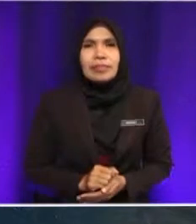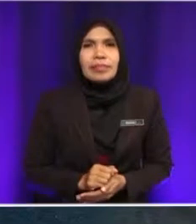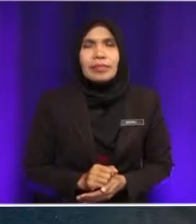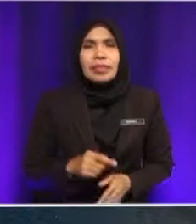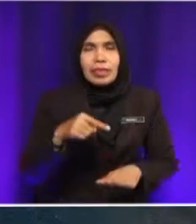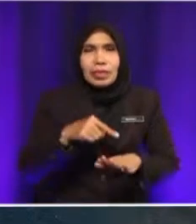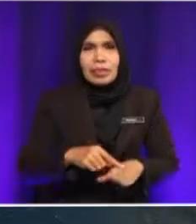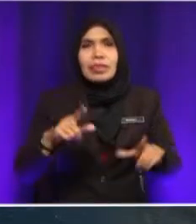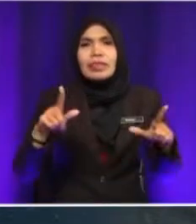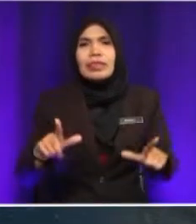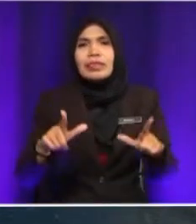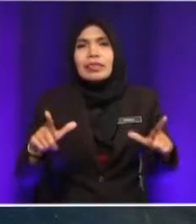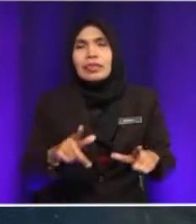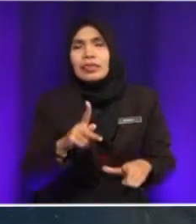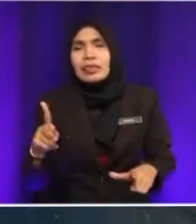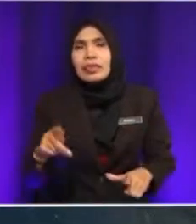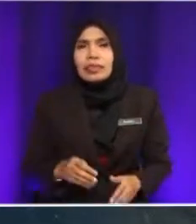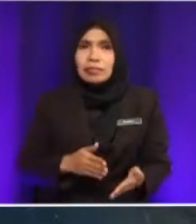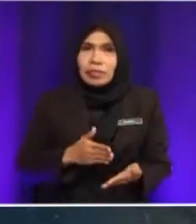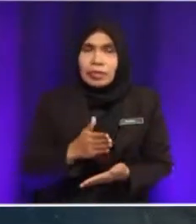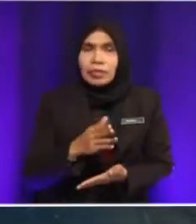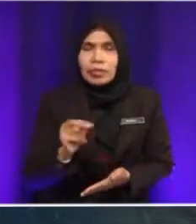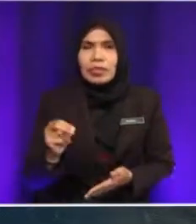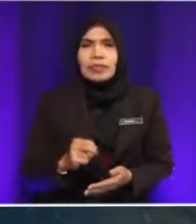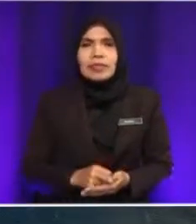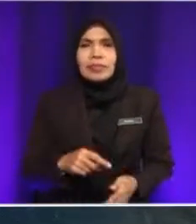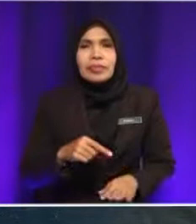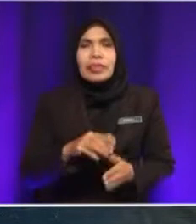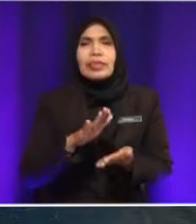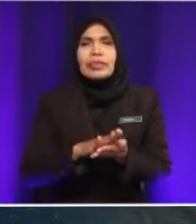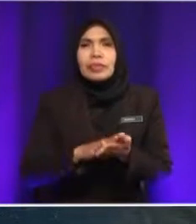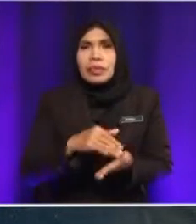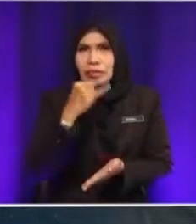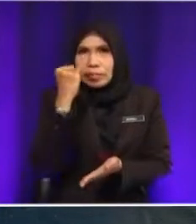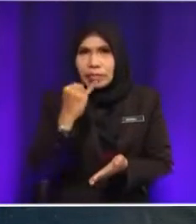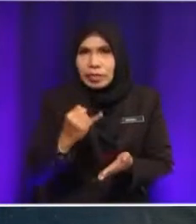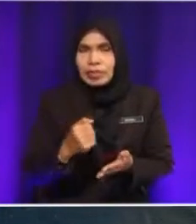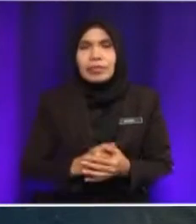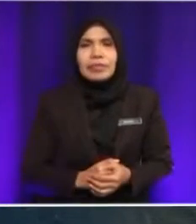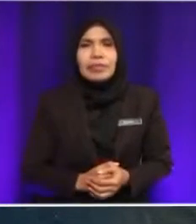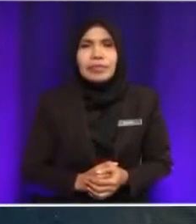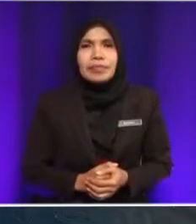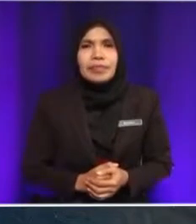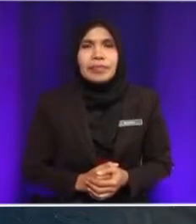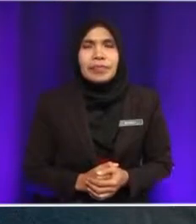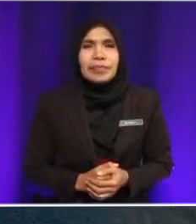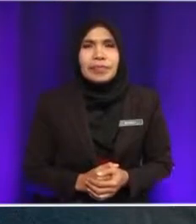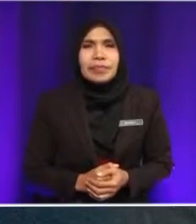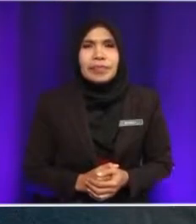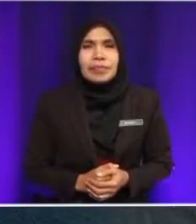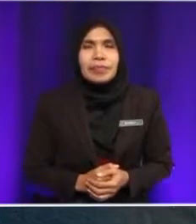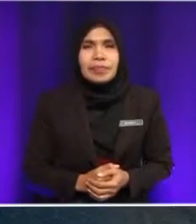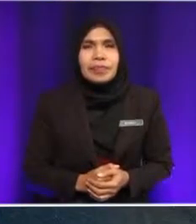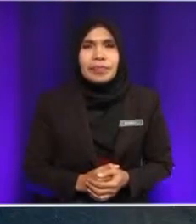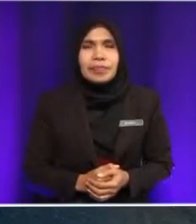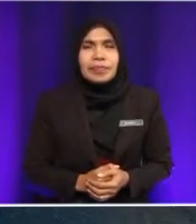kepada di skip di sekolah seni di sekolah Senin sekolah ini